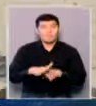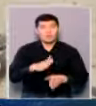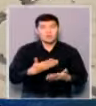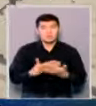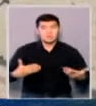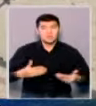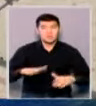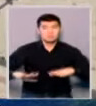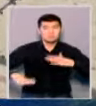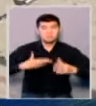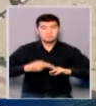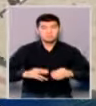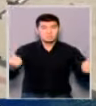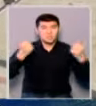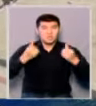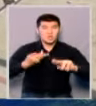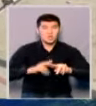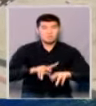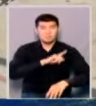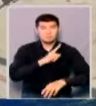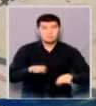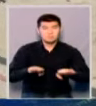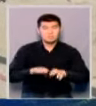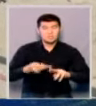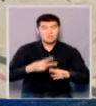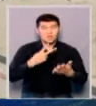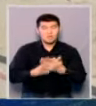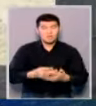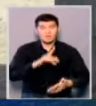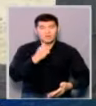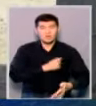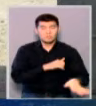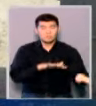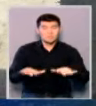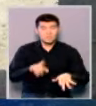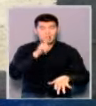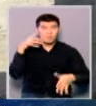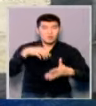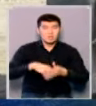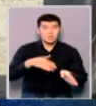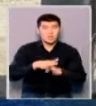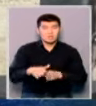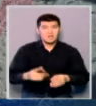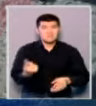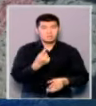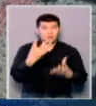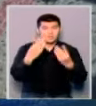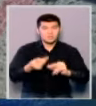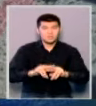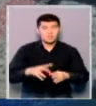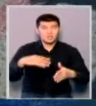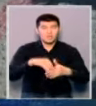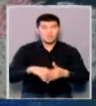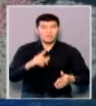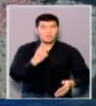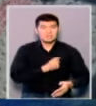полосу препятствий «Атлетизм, решительность, дерзость». Отметим, что военному делу молодое пополнение обучается с первых дней службы в